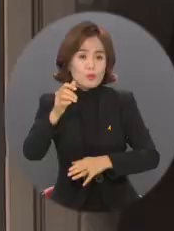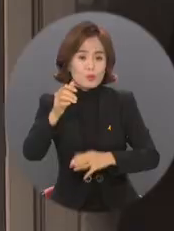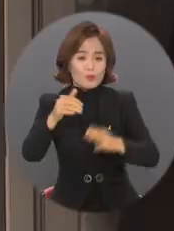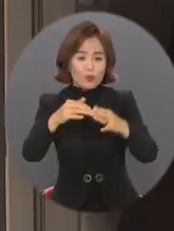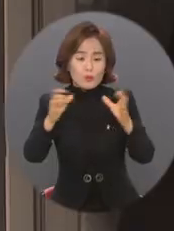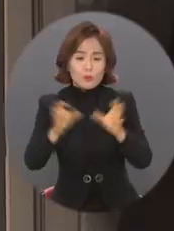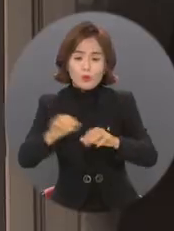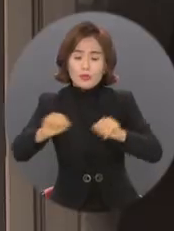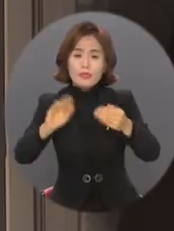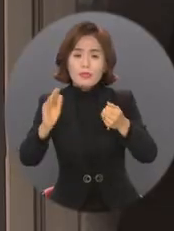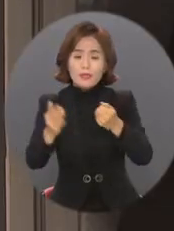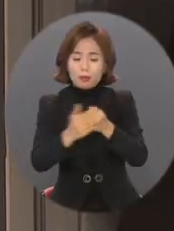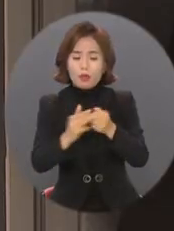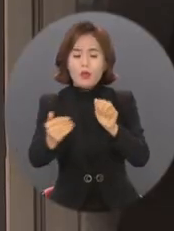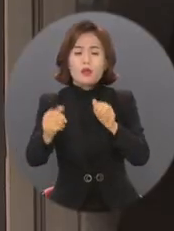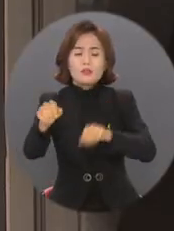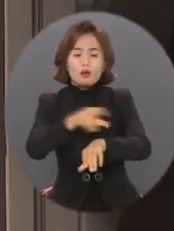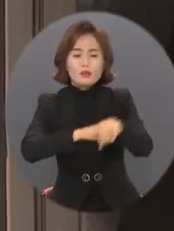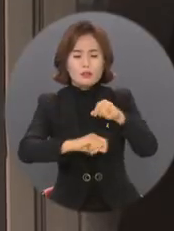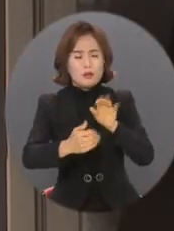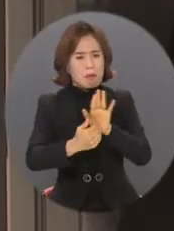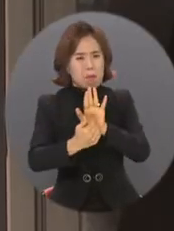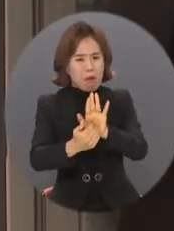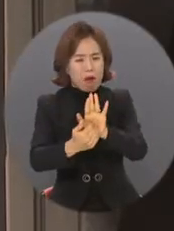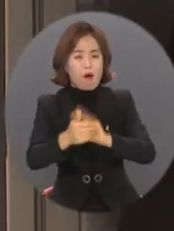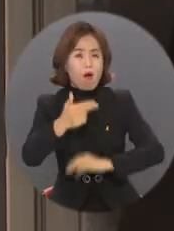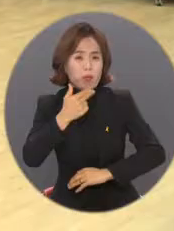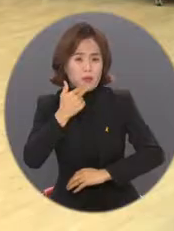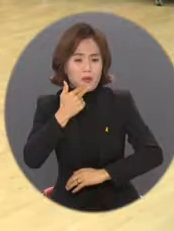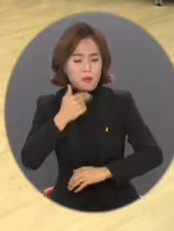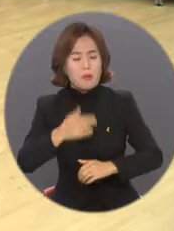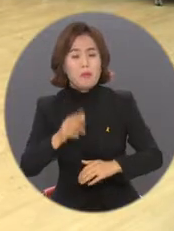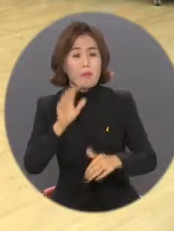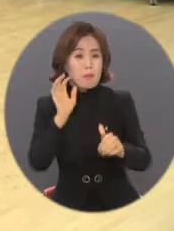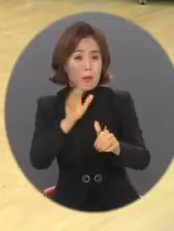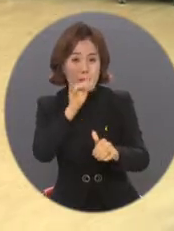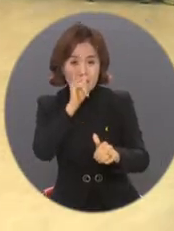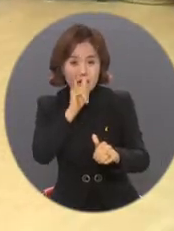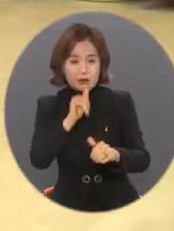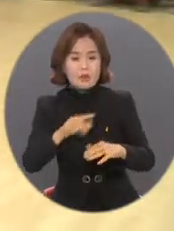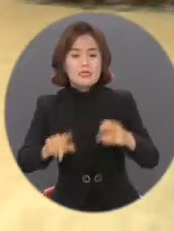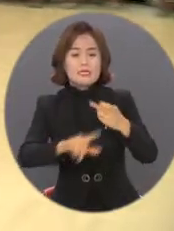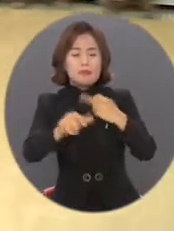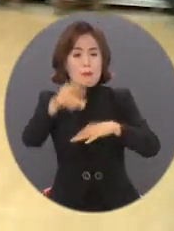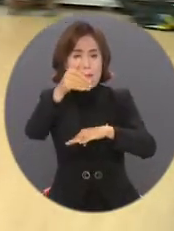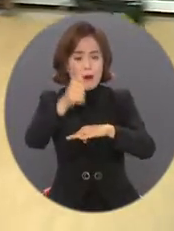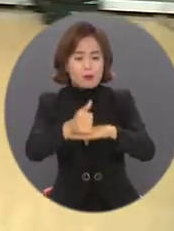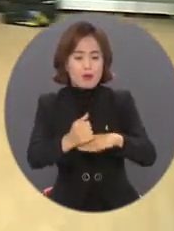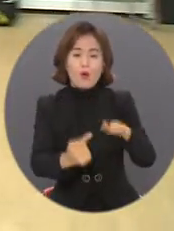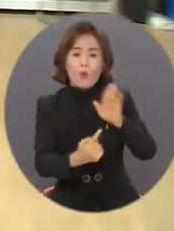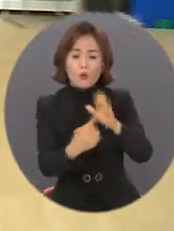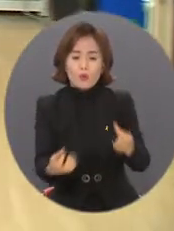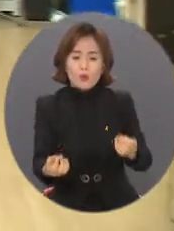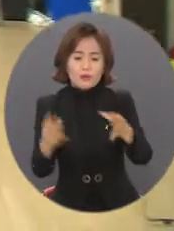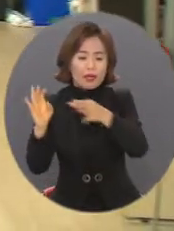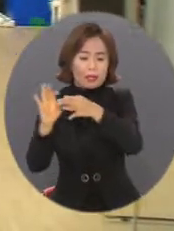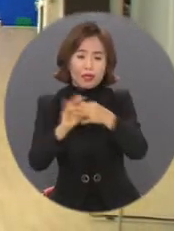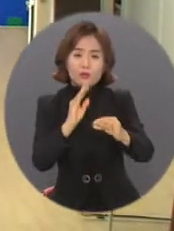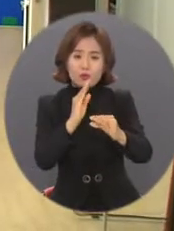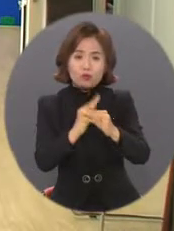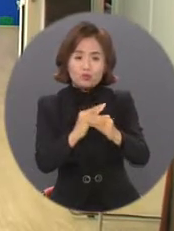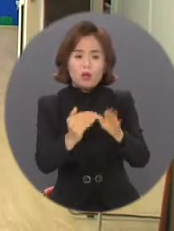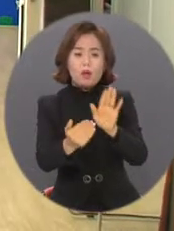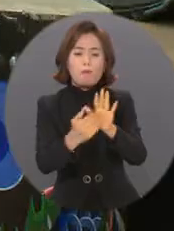인 만큼 적극적인 방역대책 에 소홀했다는 비판이 나오는 가운데 연말을 앞두고 공연과 행사 등이 잇따르고 있어